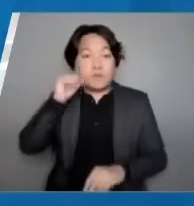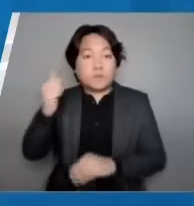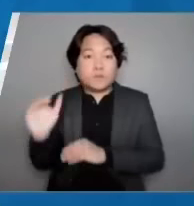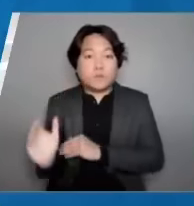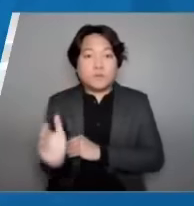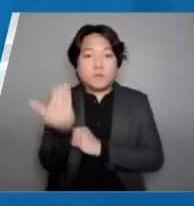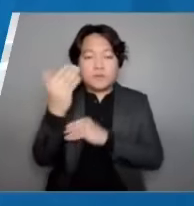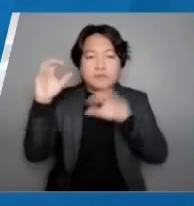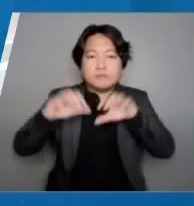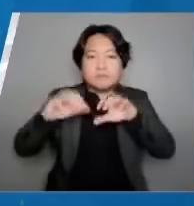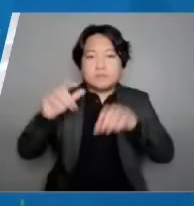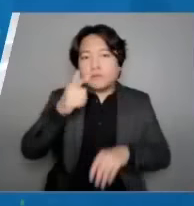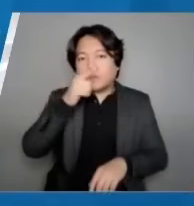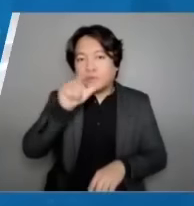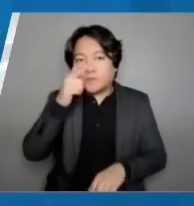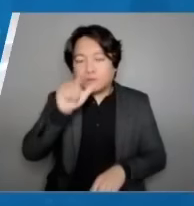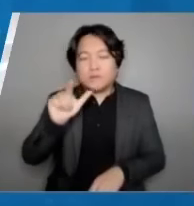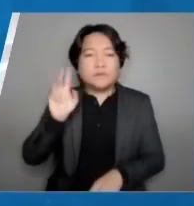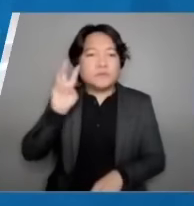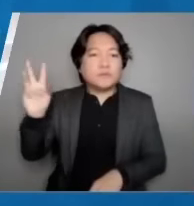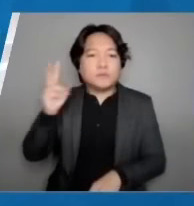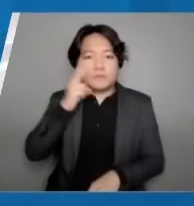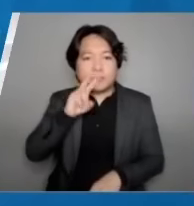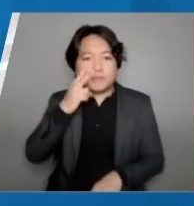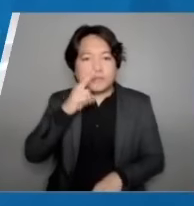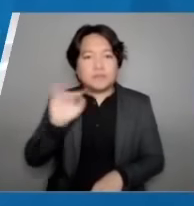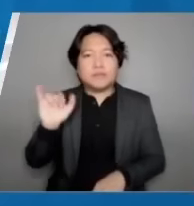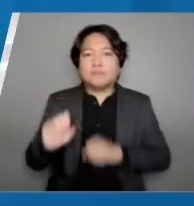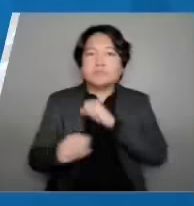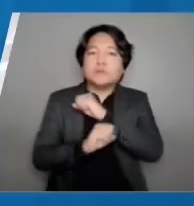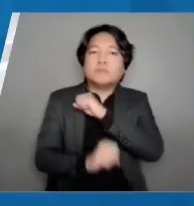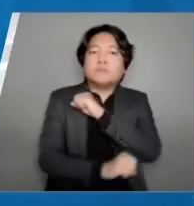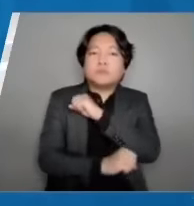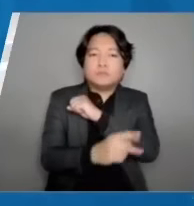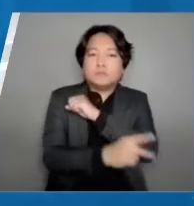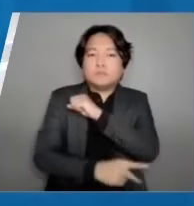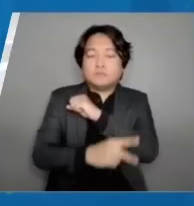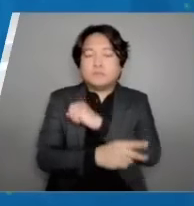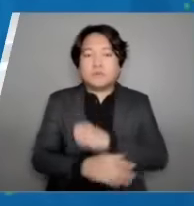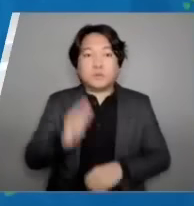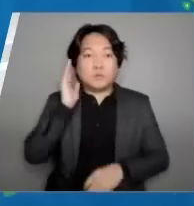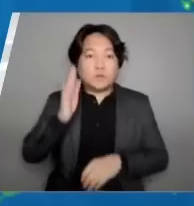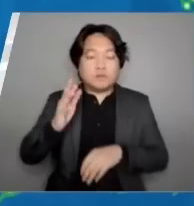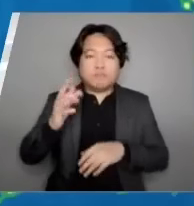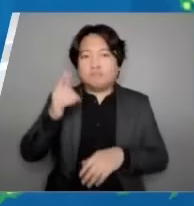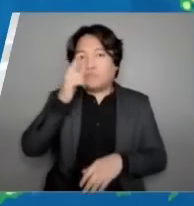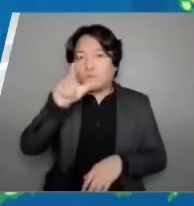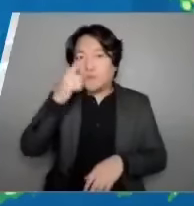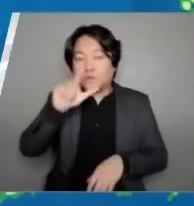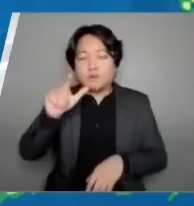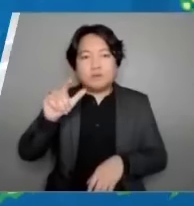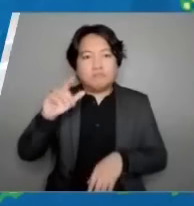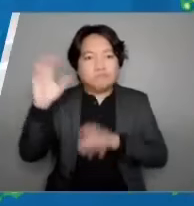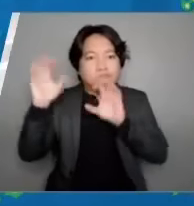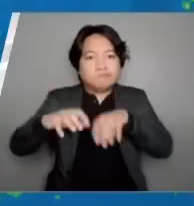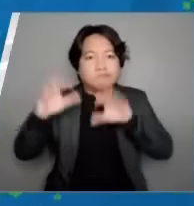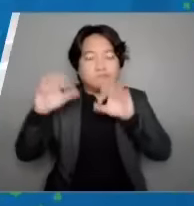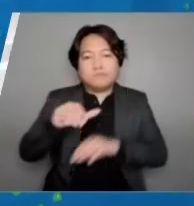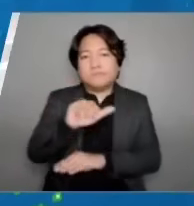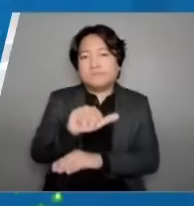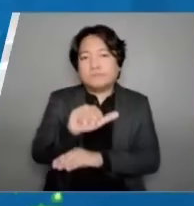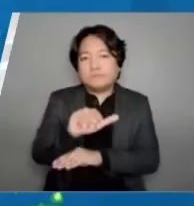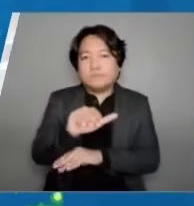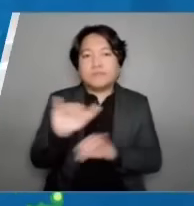Luzon, Western Visayas at Samar Provinces. Mas malaking bahagi naman ng Luzon ang uulanin sa hapon kasama ang Bicol